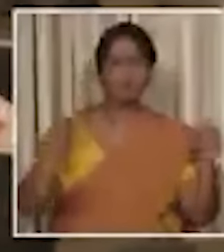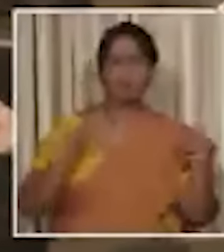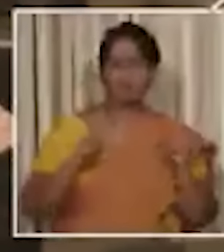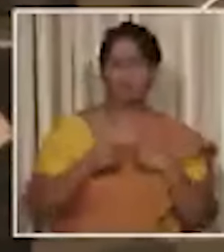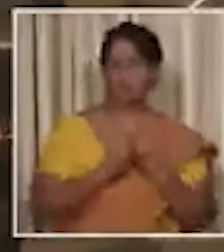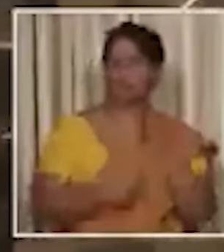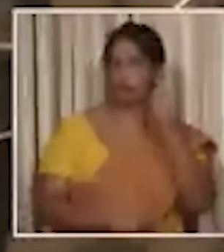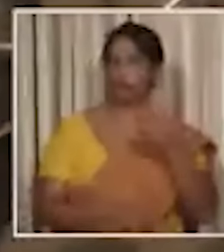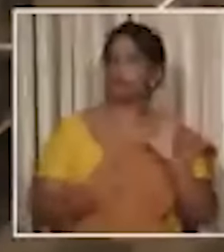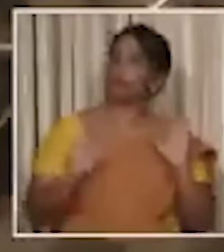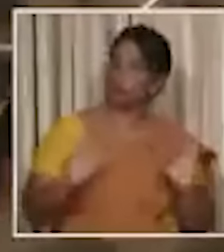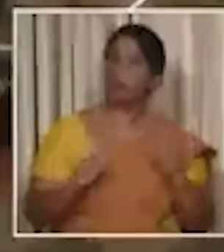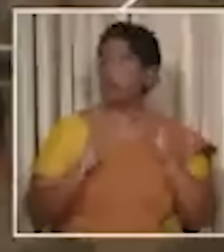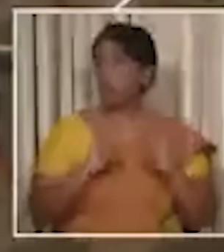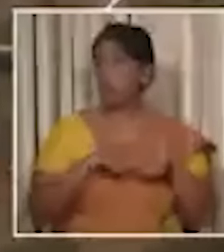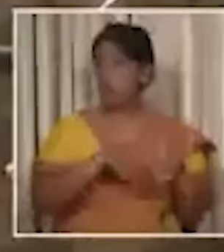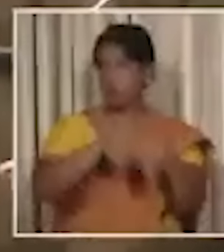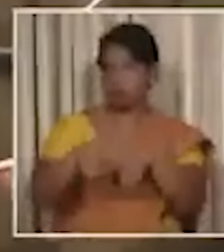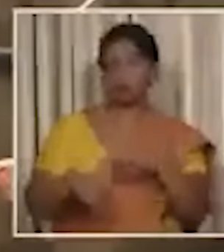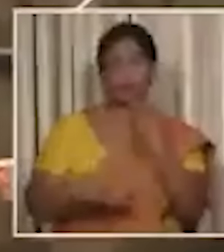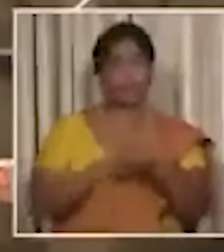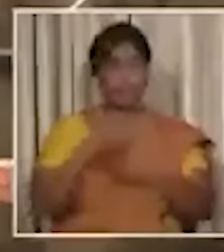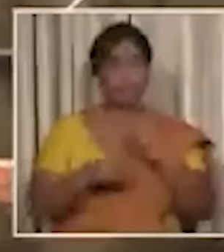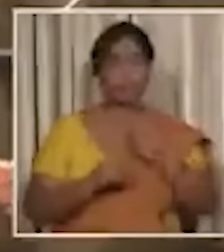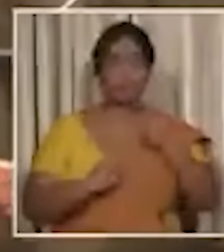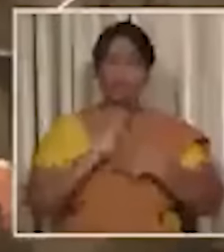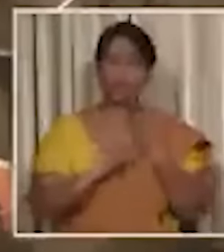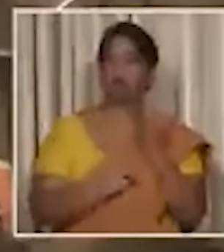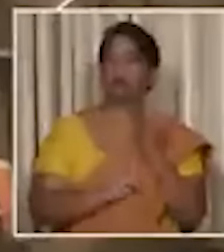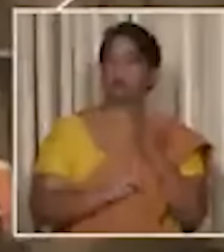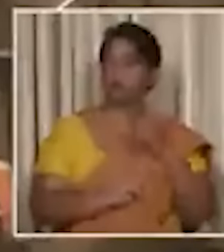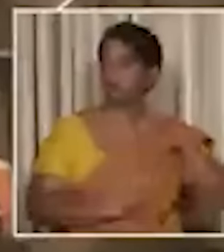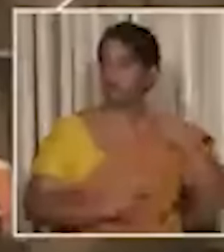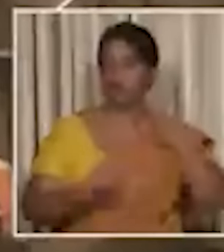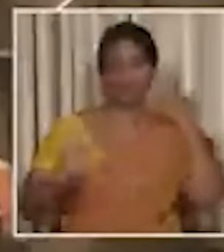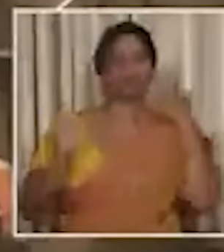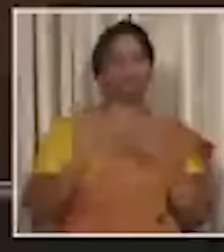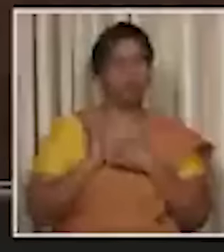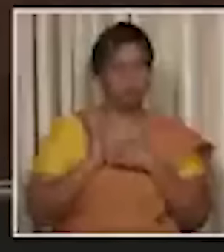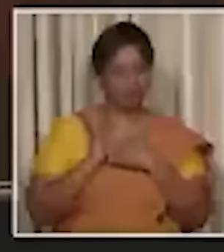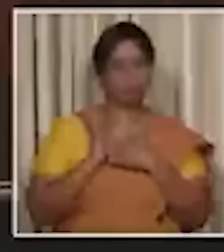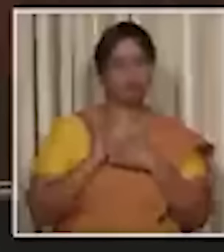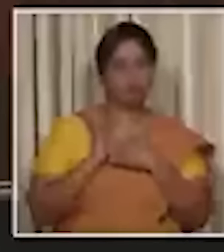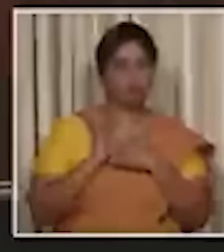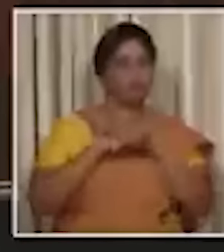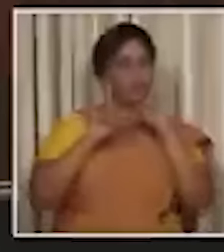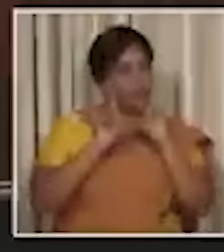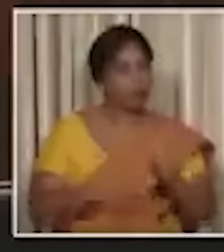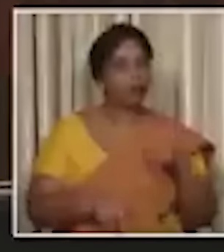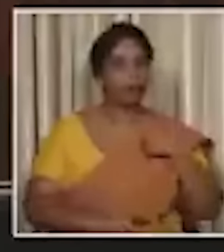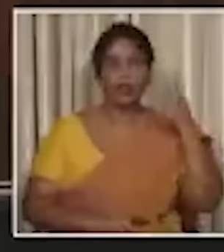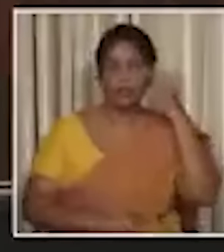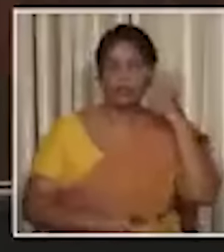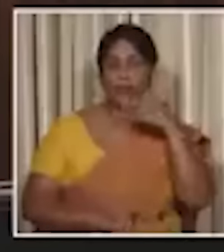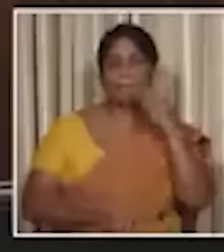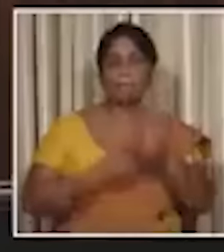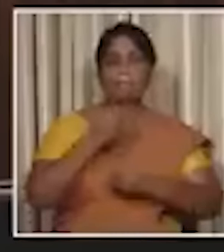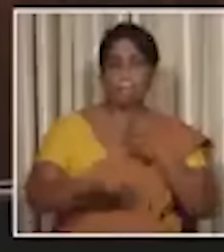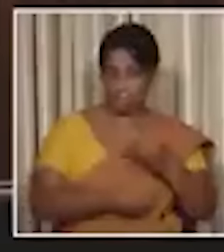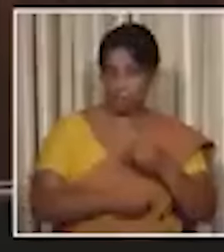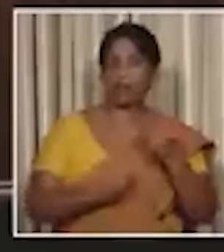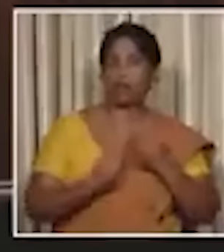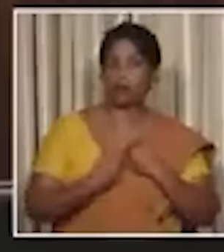நான் செலுத்தி செல்ல வேண்டும்? பாதையை நாங்கள் எப்படி மாற வேண்டும்? மற்றவருக்கு எப்படி நாங்கள் மதிப்பளிக்க வேண்டும்? எனவே நாங்கள் ஒழுக்கம் மிக்க ஒரு சமூகமாக நாங்கள்